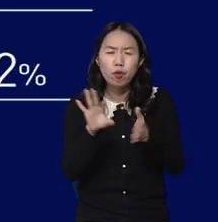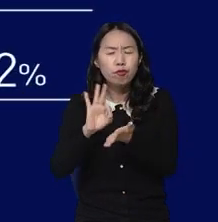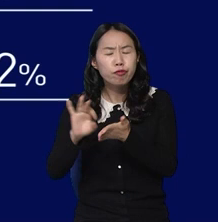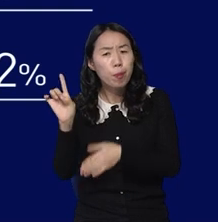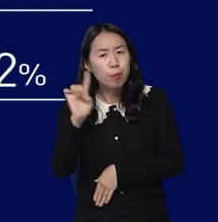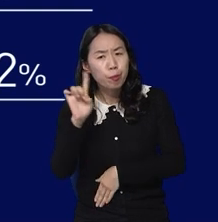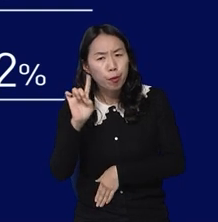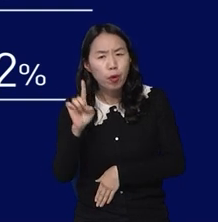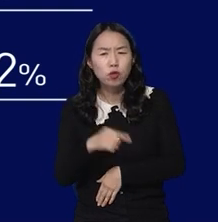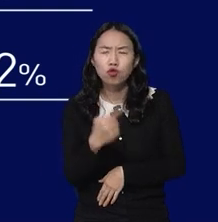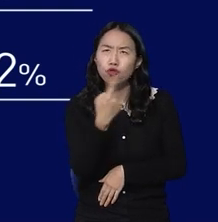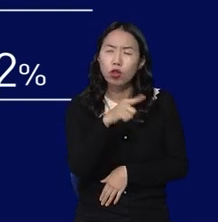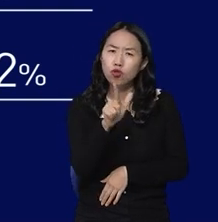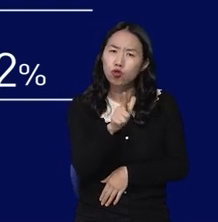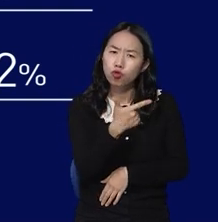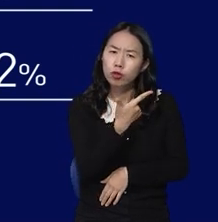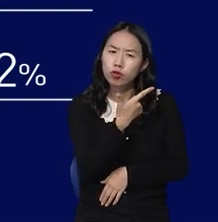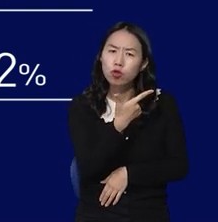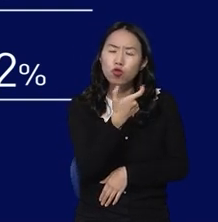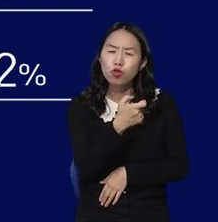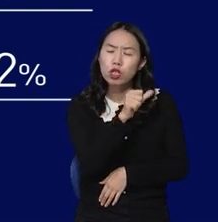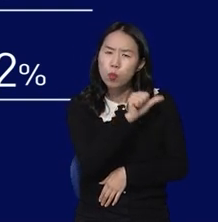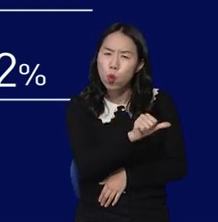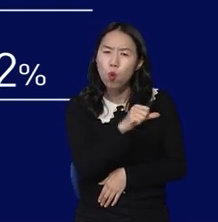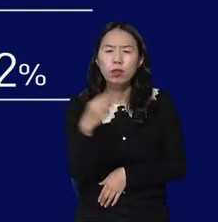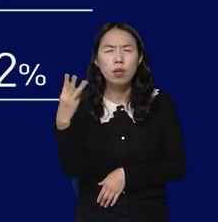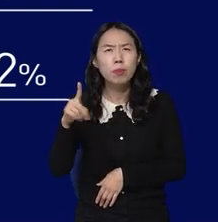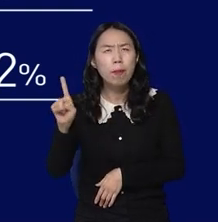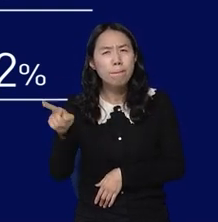소비량은 각각 6,065기가와트시와